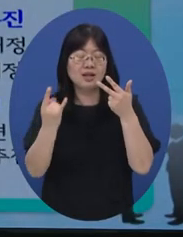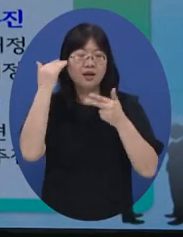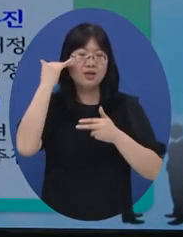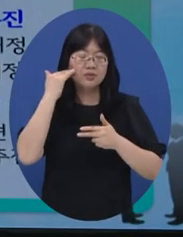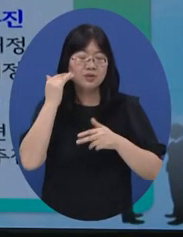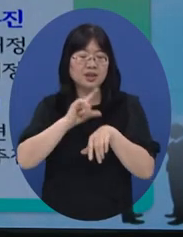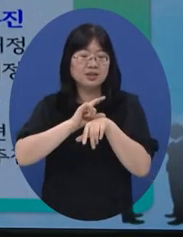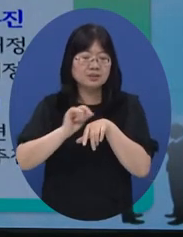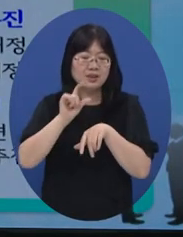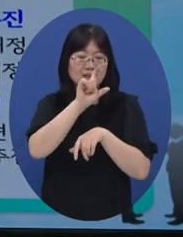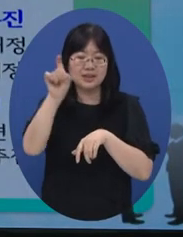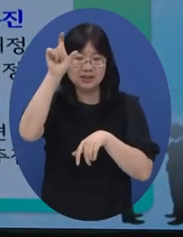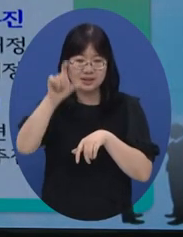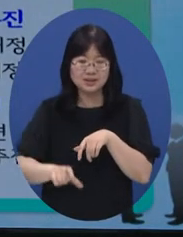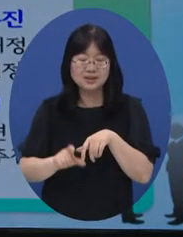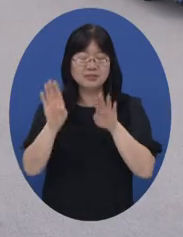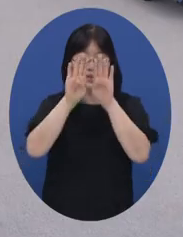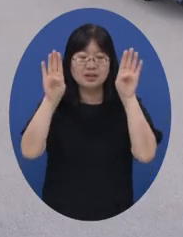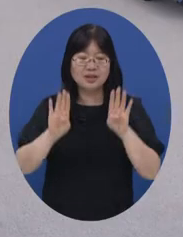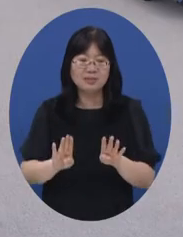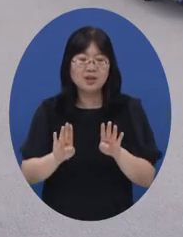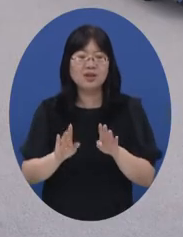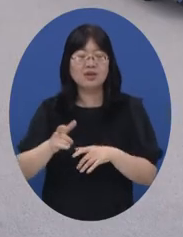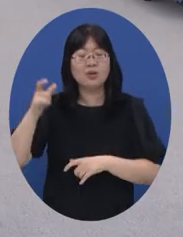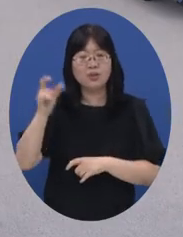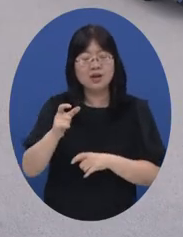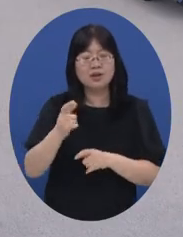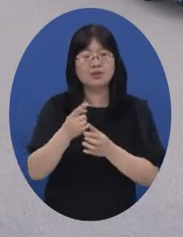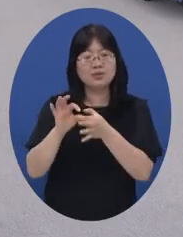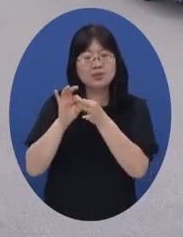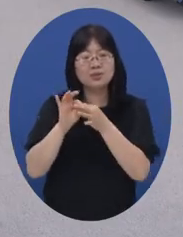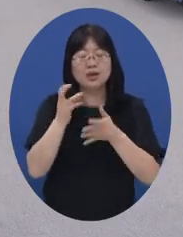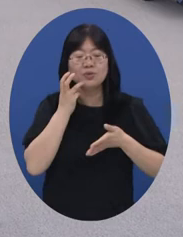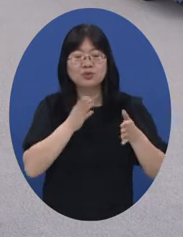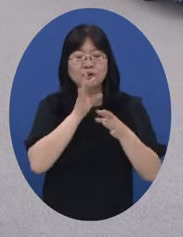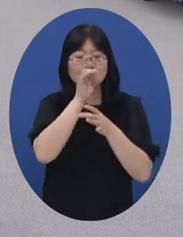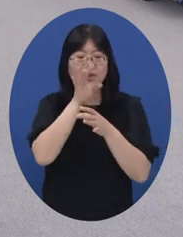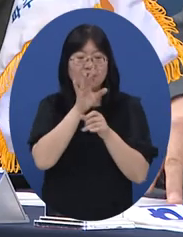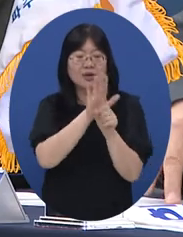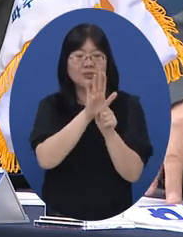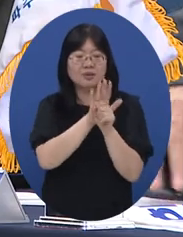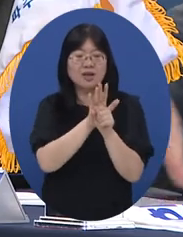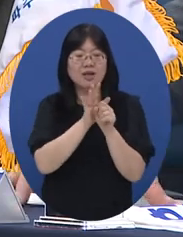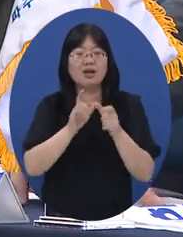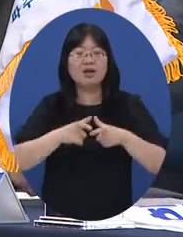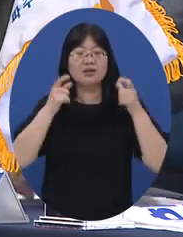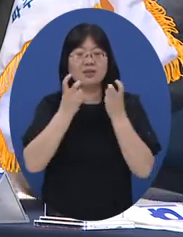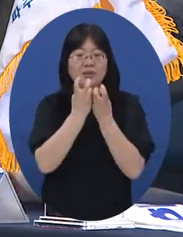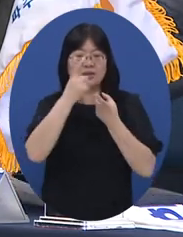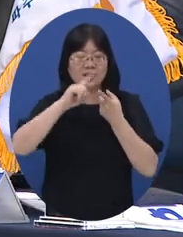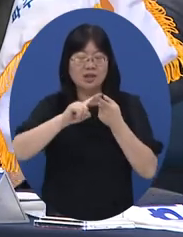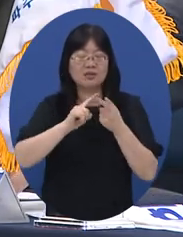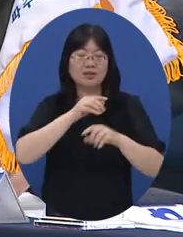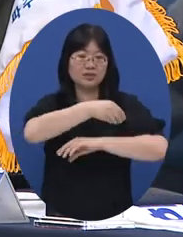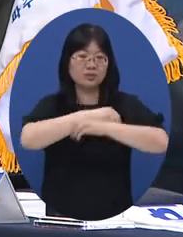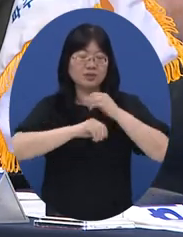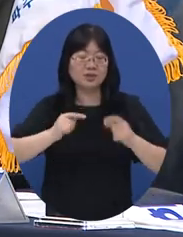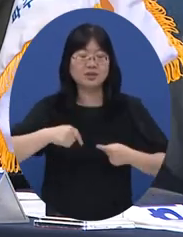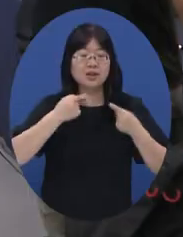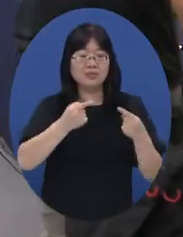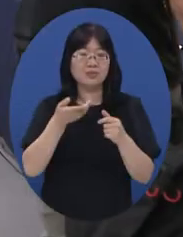지방자치 박람회 도 시 군 연계 강화를 통한 경우도 중앙 협력 원북 때 8에 대한 시 군의 적극적인 참여를